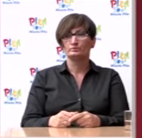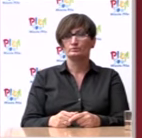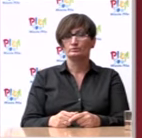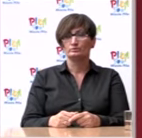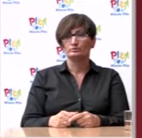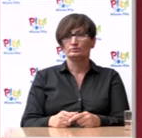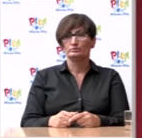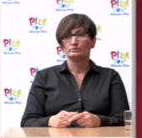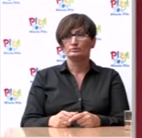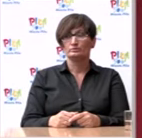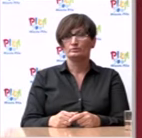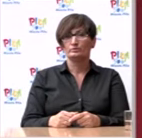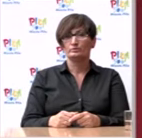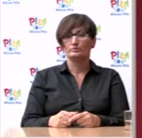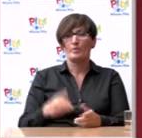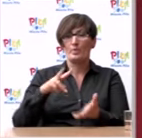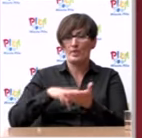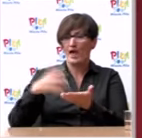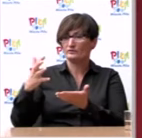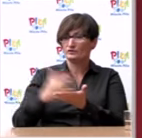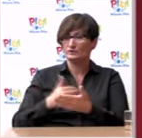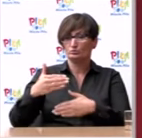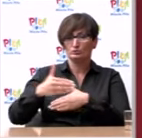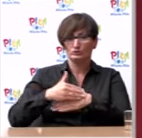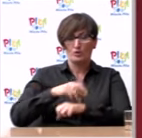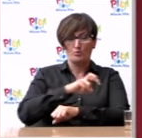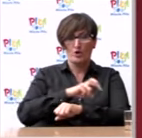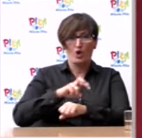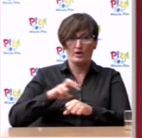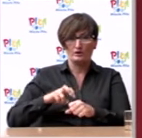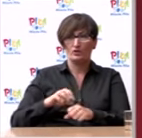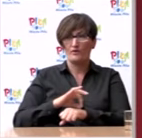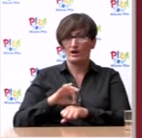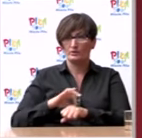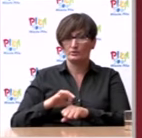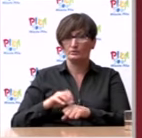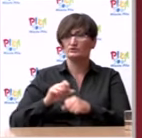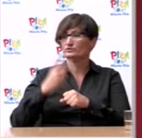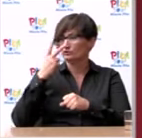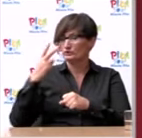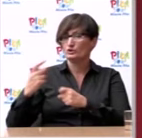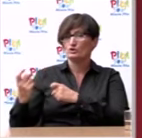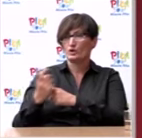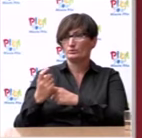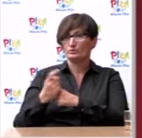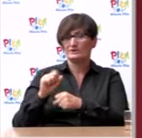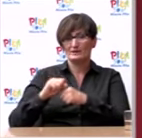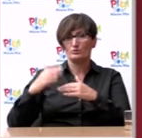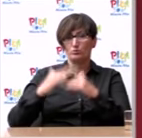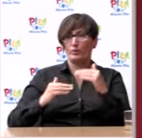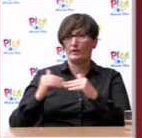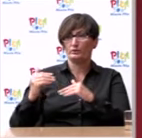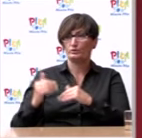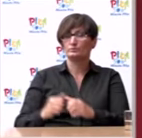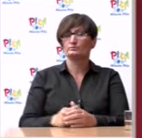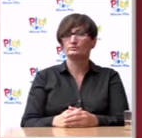wzięcie pod uwagę przy projektowaniu tej sytuacji sąsiedztwa, czyli budynku, który się